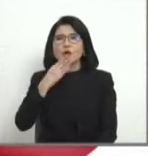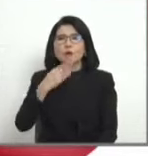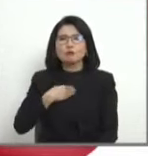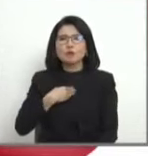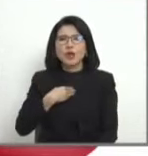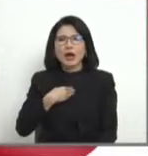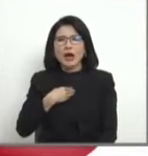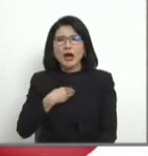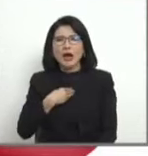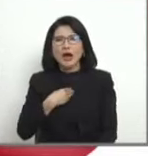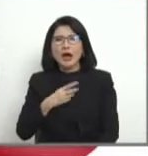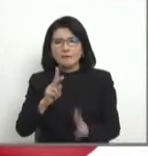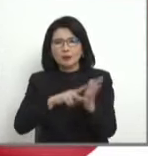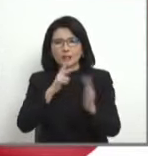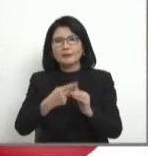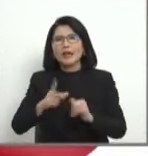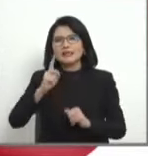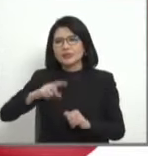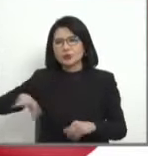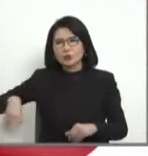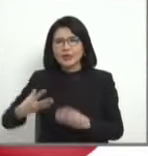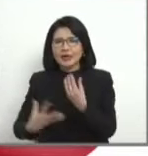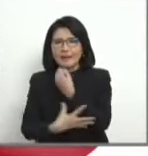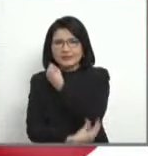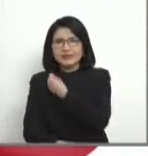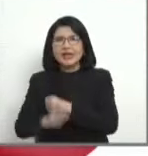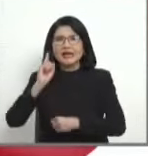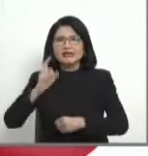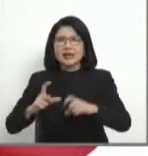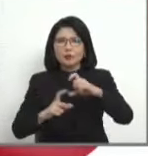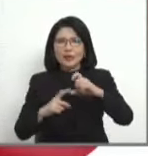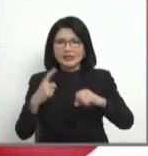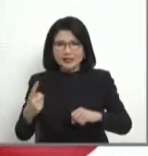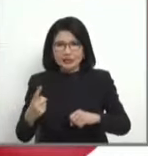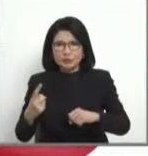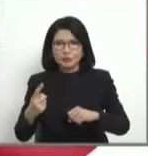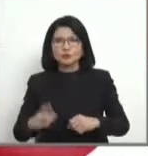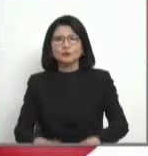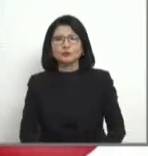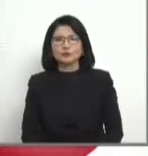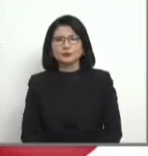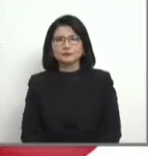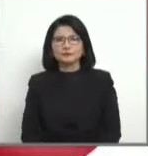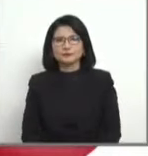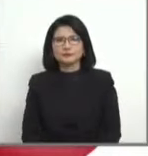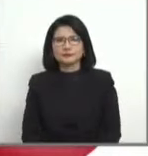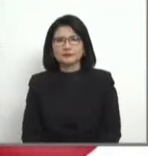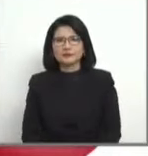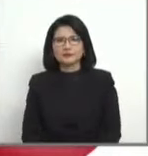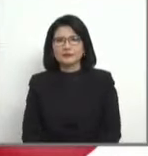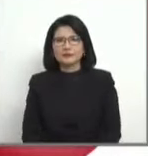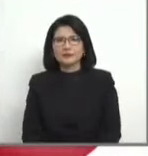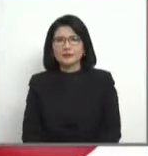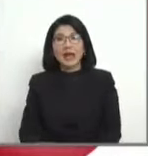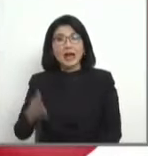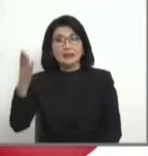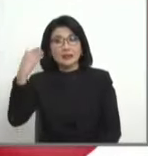satu keluarga miskin, satu sarjana, agar mereka tidak direpotkan pada persoalan ini. Dan Pak Anies tadi